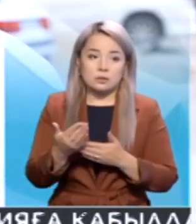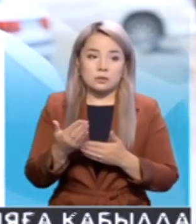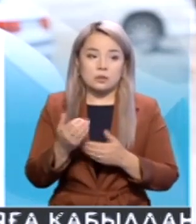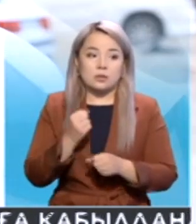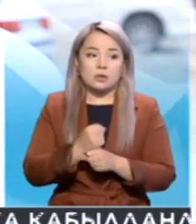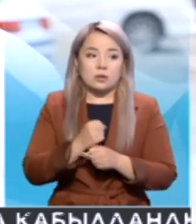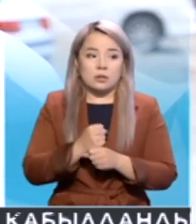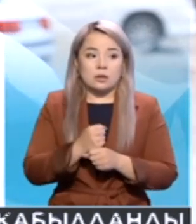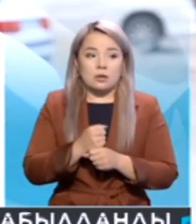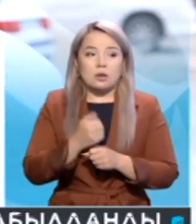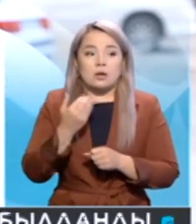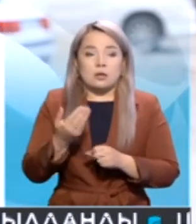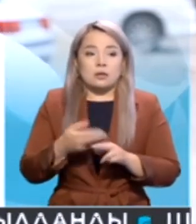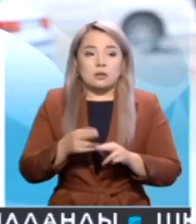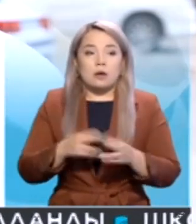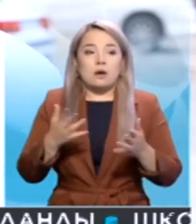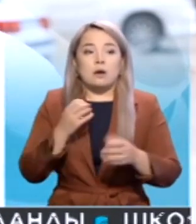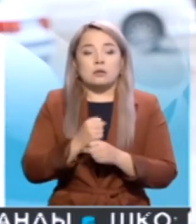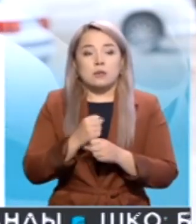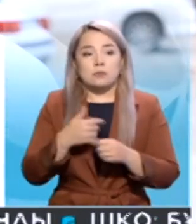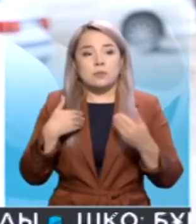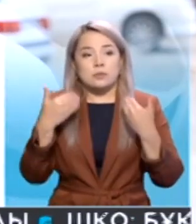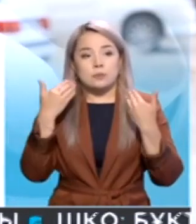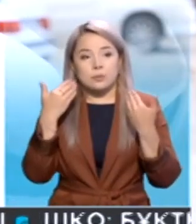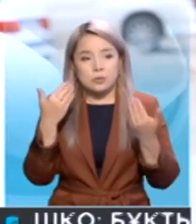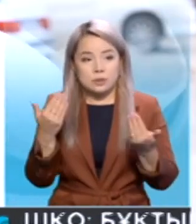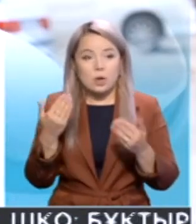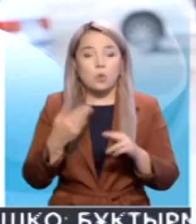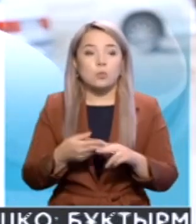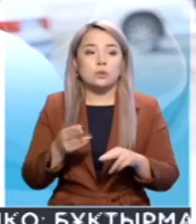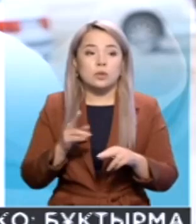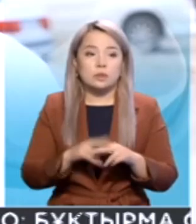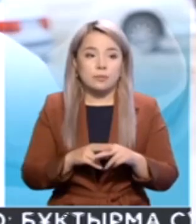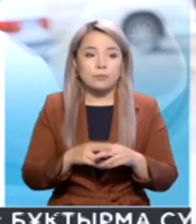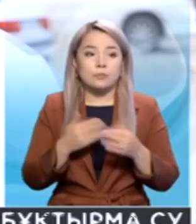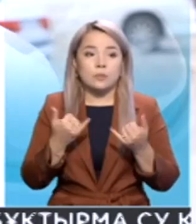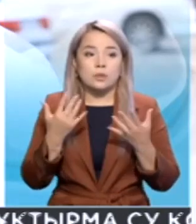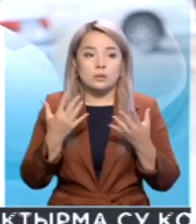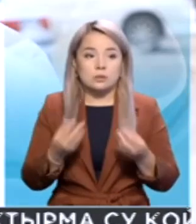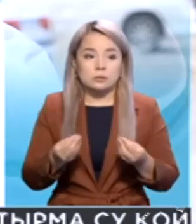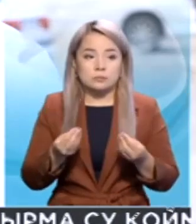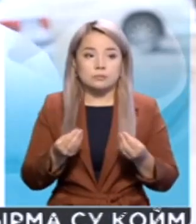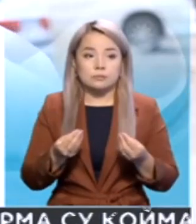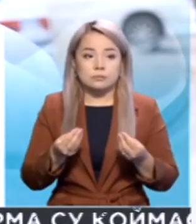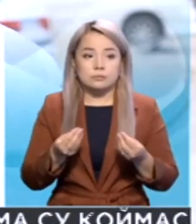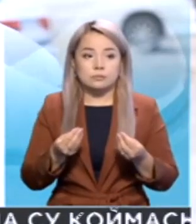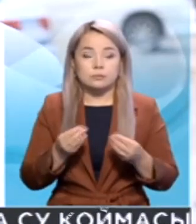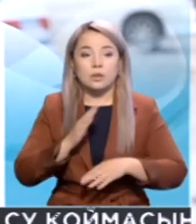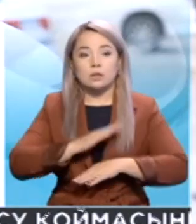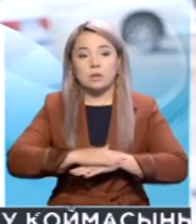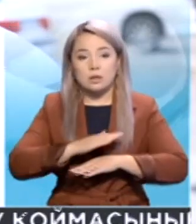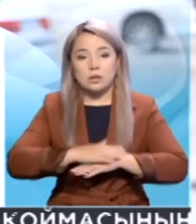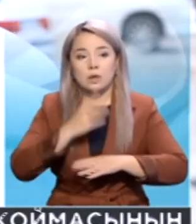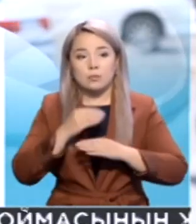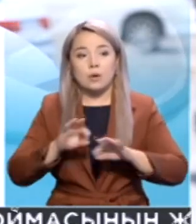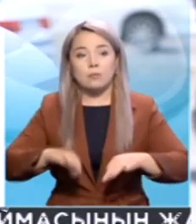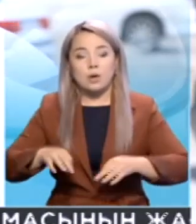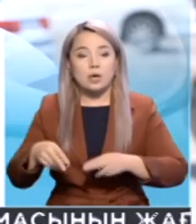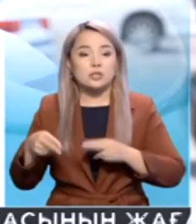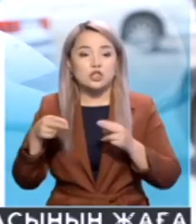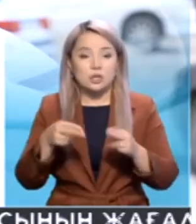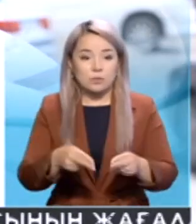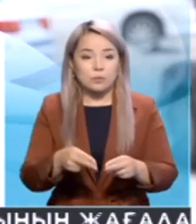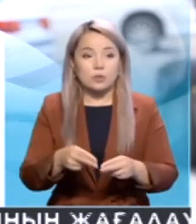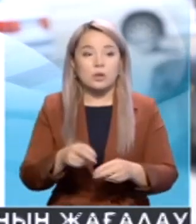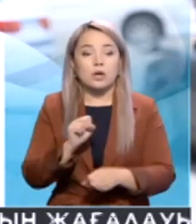заңсыз істелінген. Оны бірақ қалай істеп атқанын біз білмейміз. Өйткені қазіргі тәртіптер бойынша машина келіп,